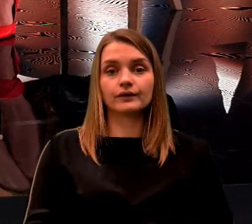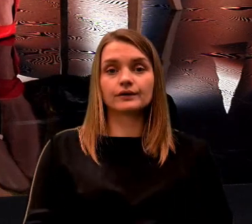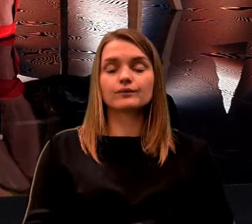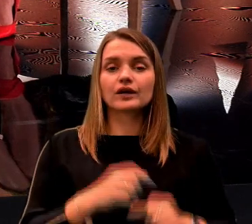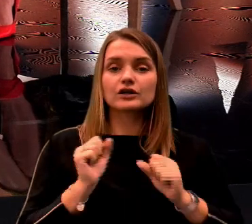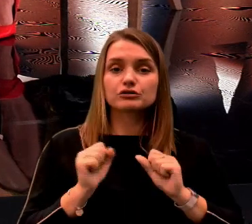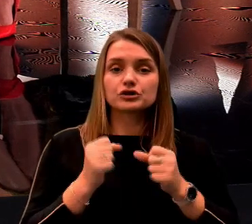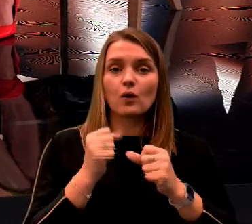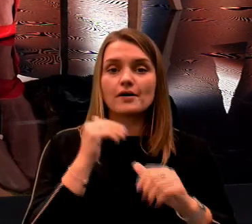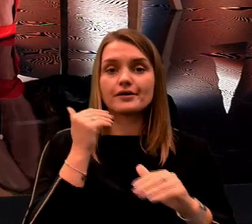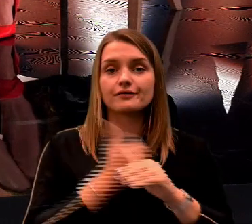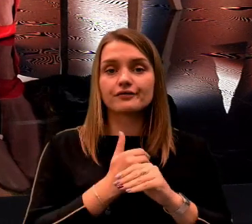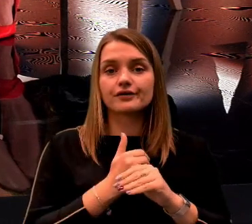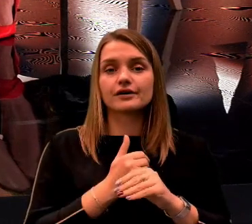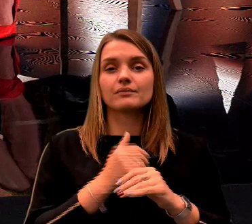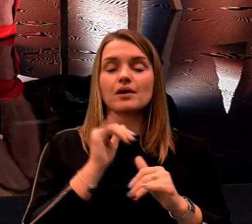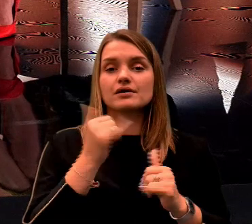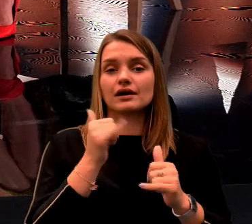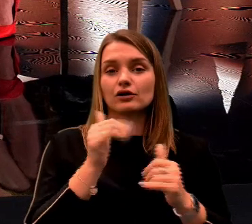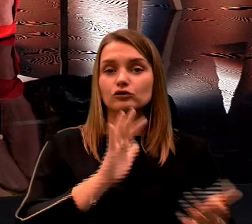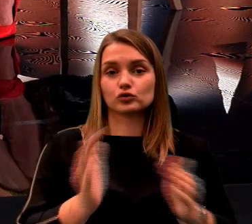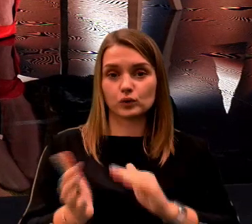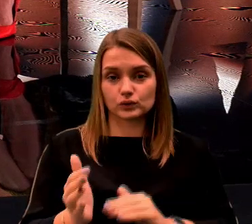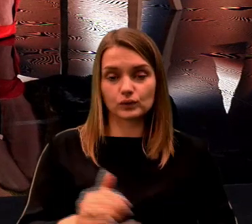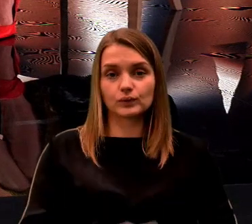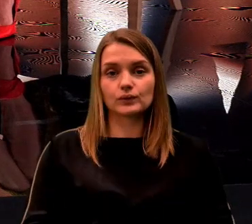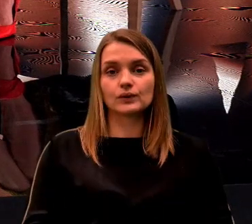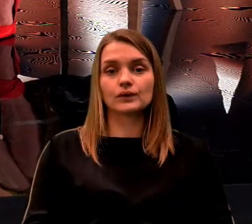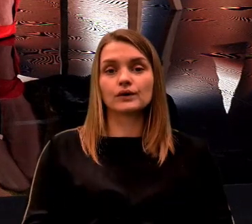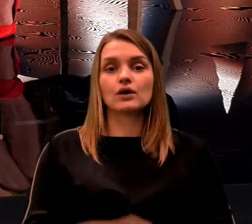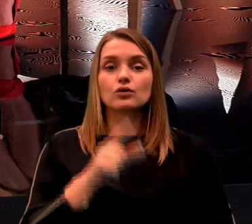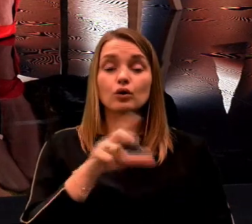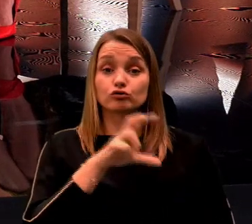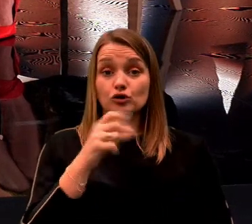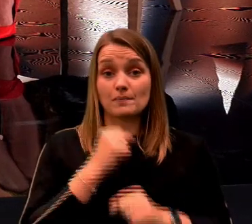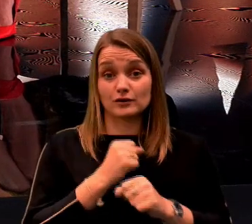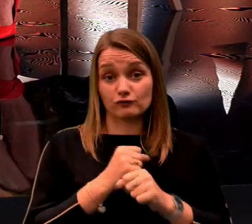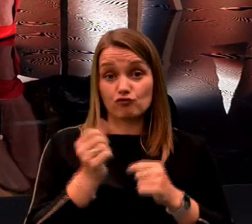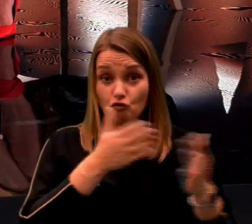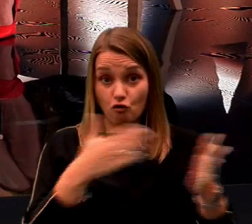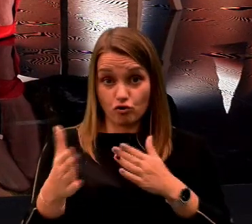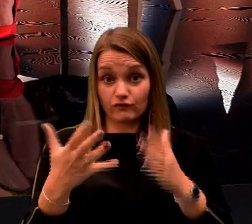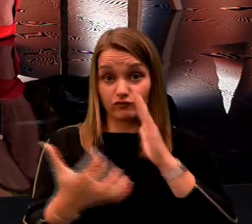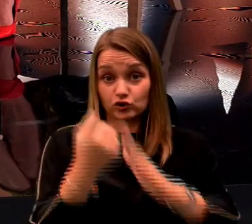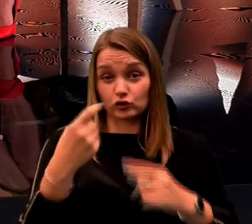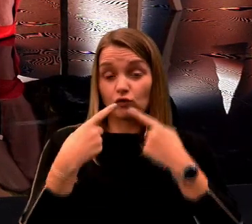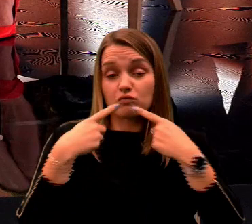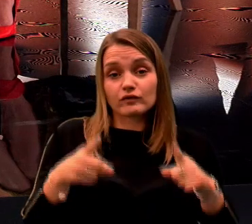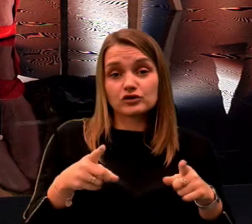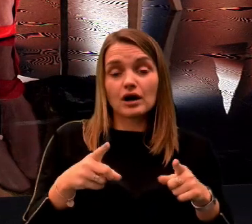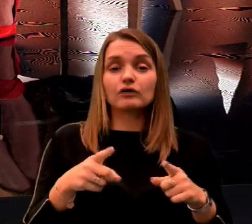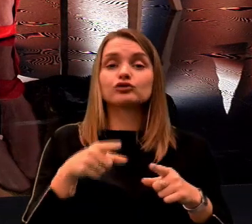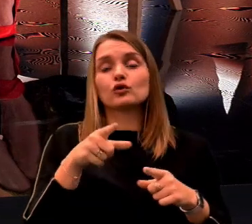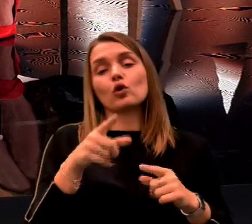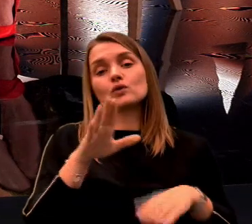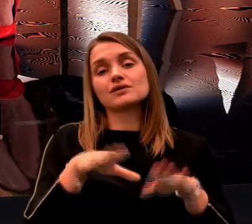firmy, myśląc o jakiejś strategii. Natomiast to czy pracownicy są gotowi wziąć tą odpowiedzialność, no to jest kwestia traktowania